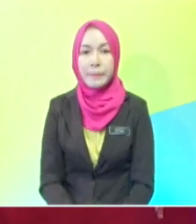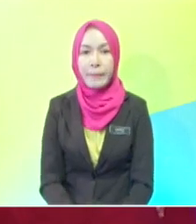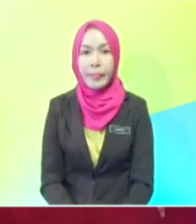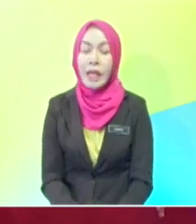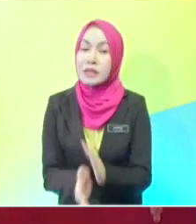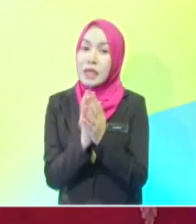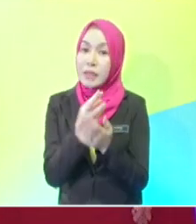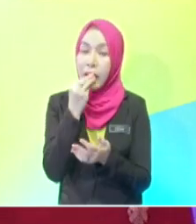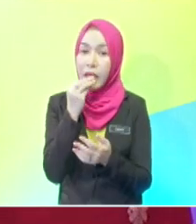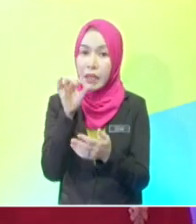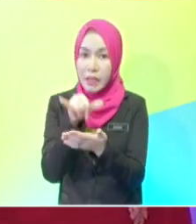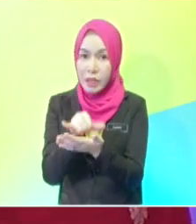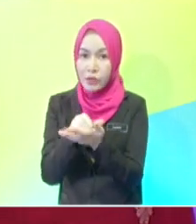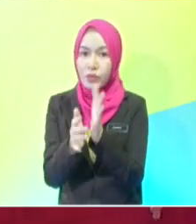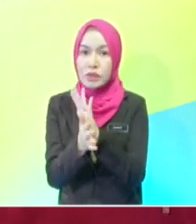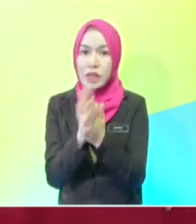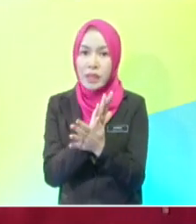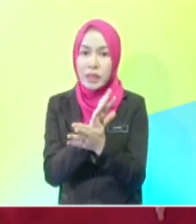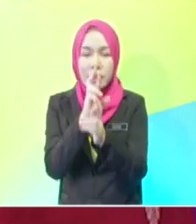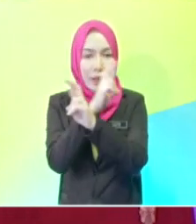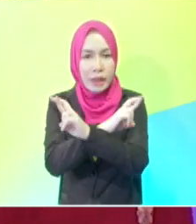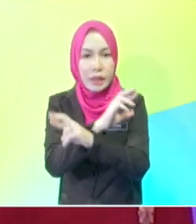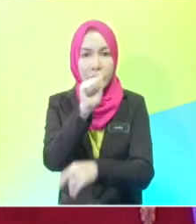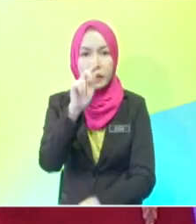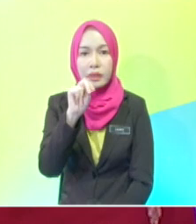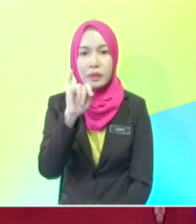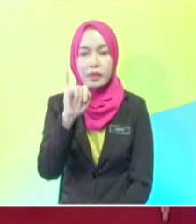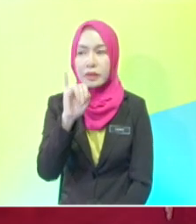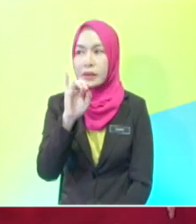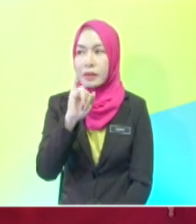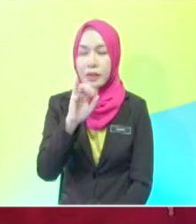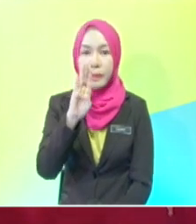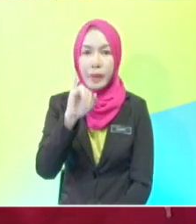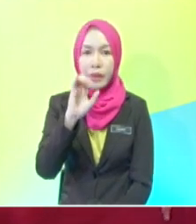makan dia pergi kepada kita Oke contoh bila kita tak sehat